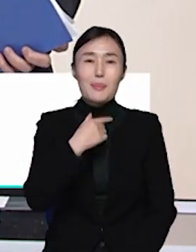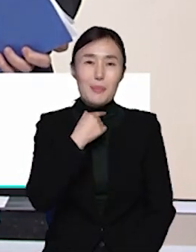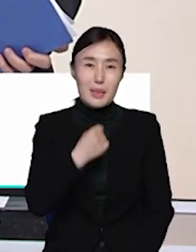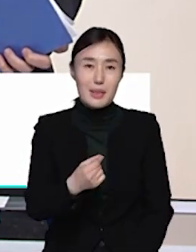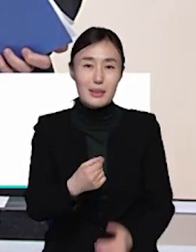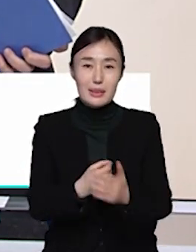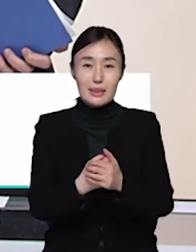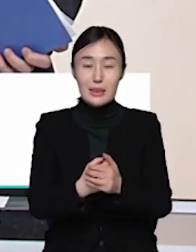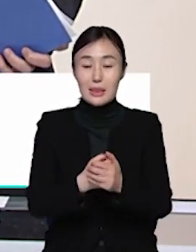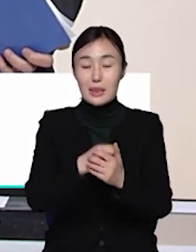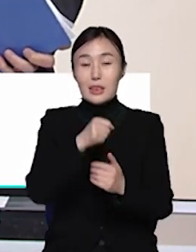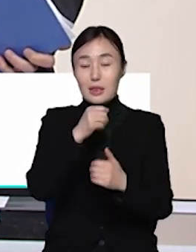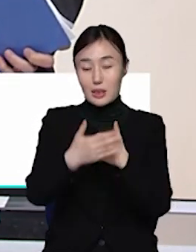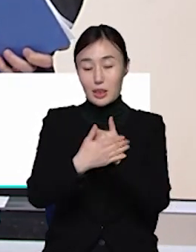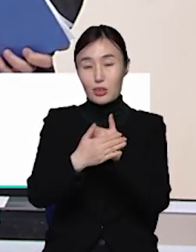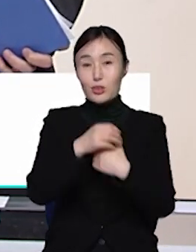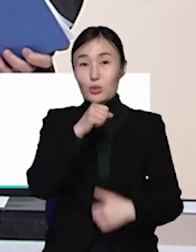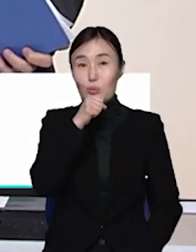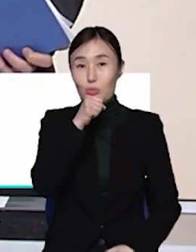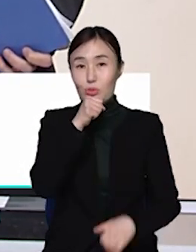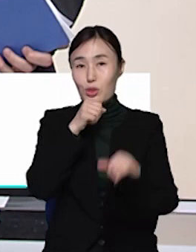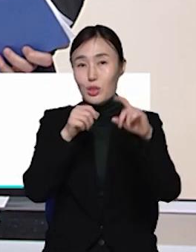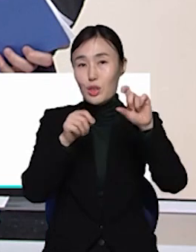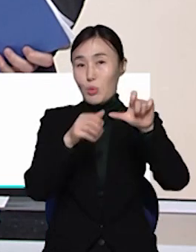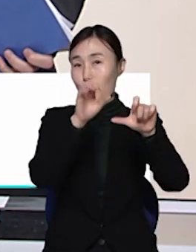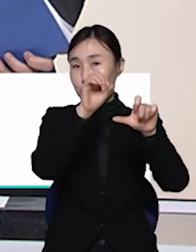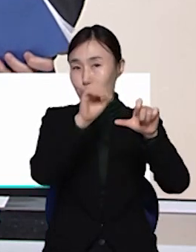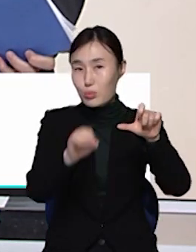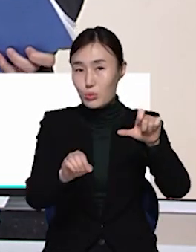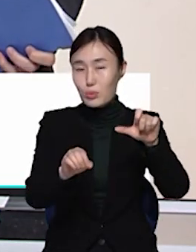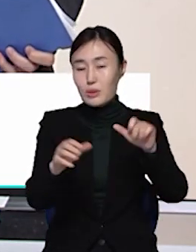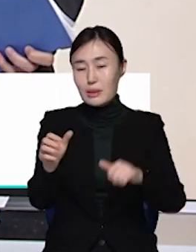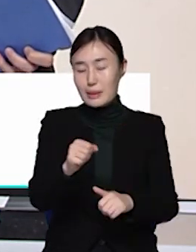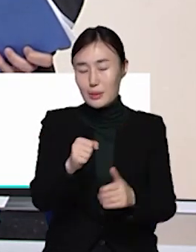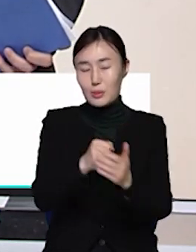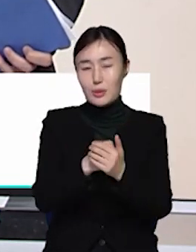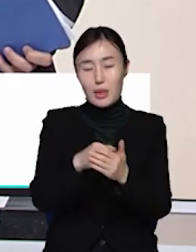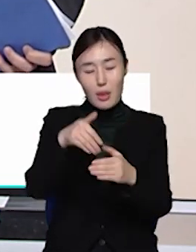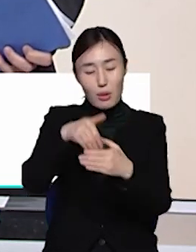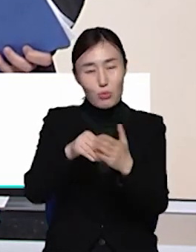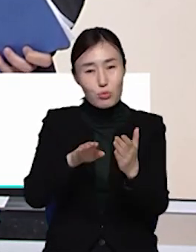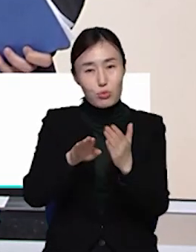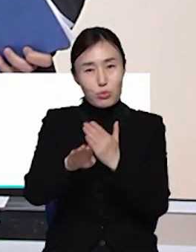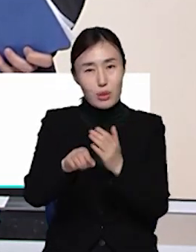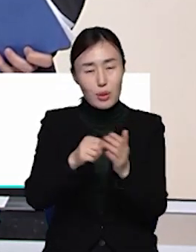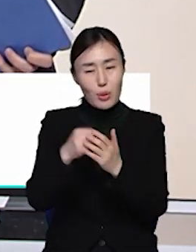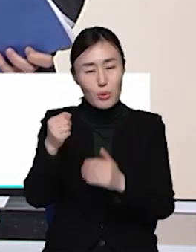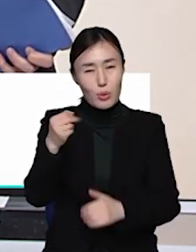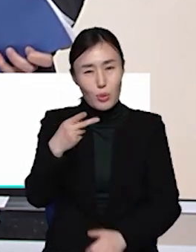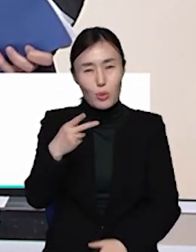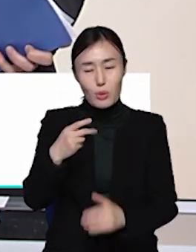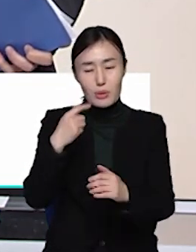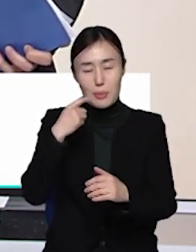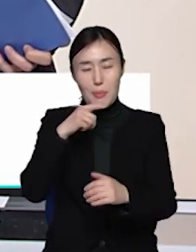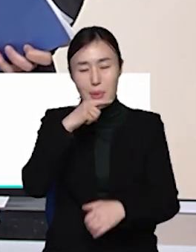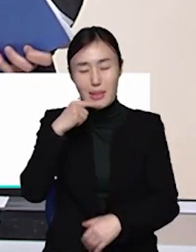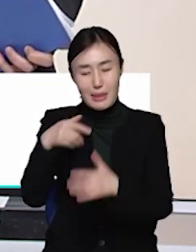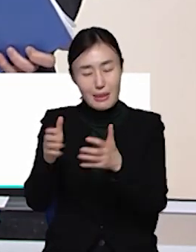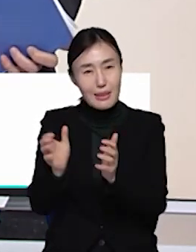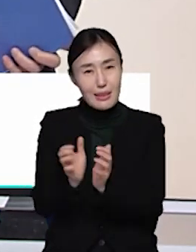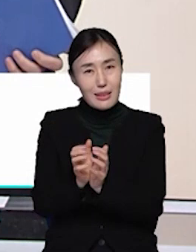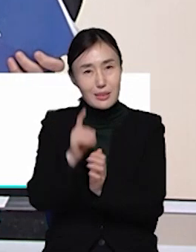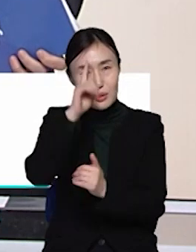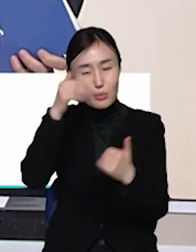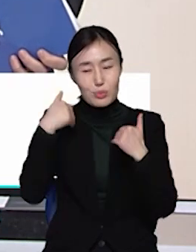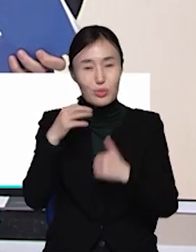지지율 15%를 기록했던 지난 대선을 염두에 둔 발언인데 선거 이후 급격한 우경화로 실망감만 안겨줬던